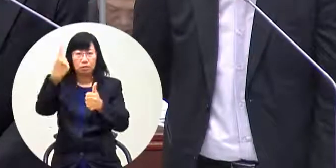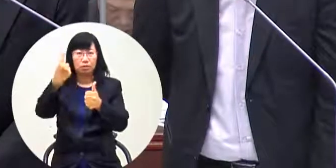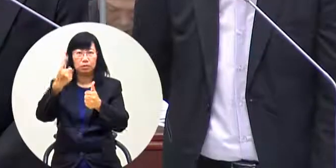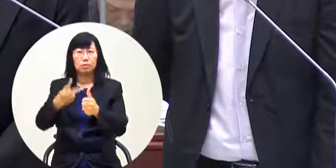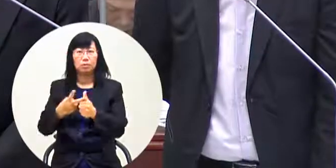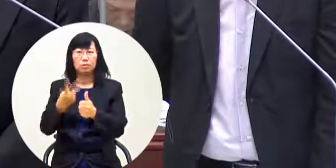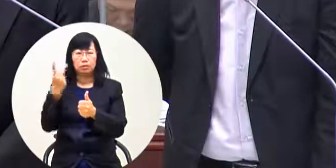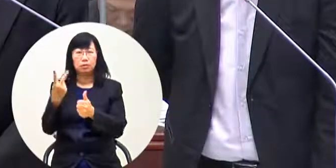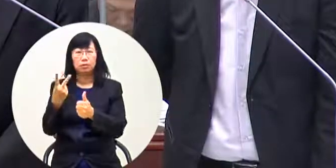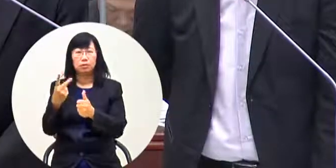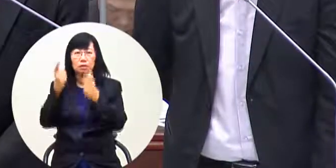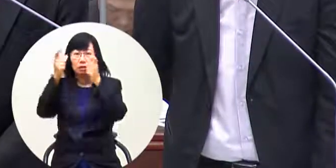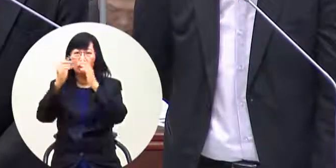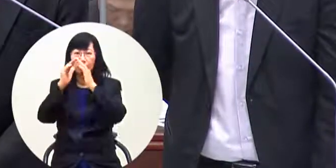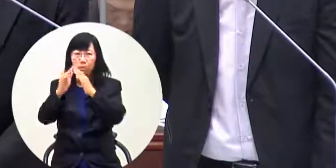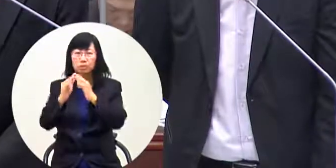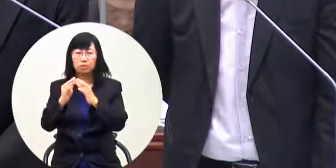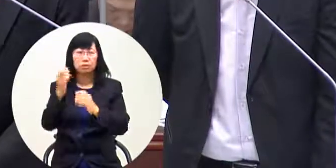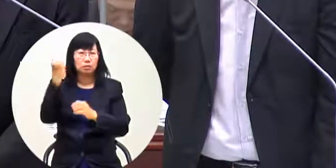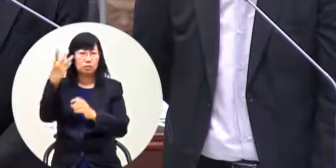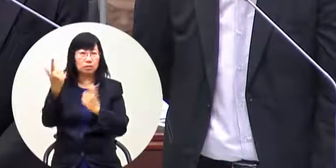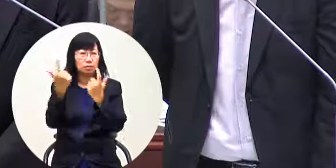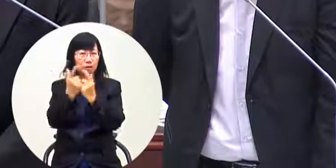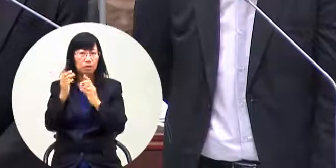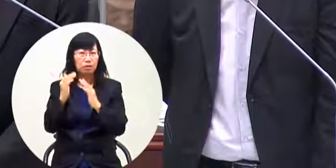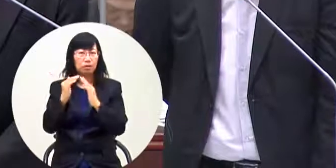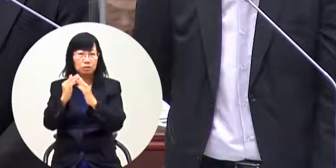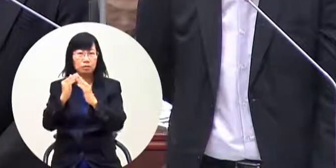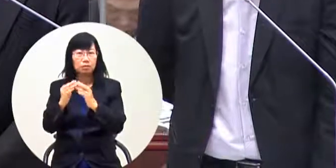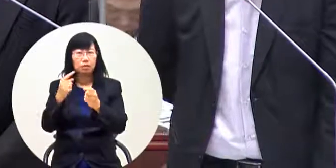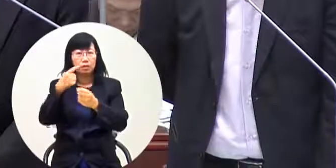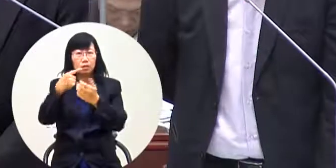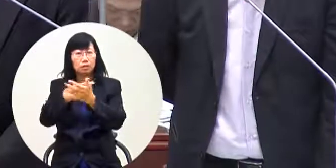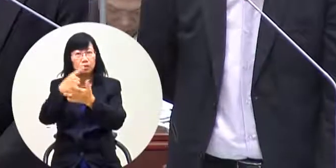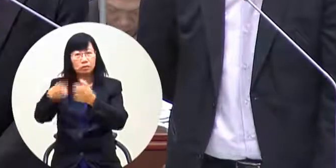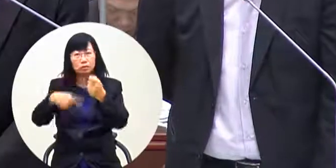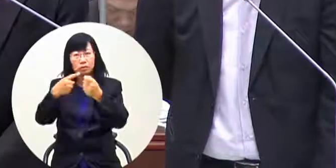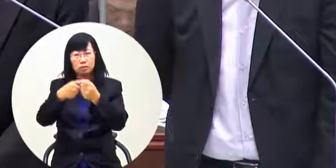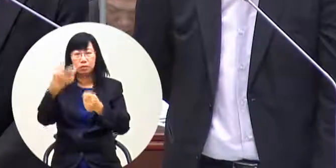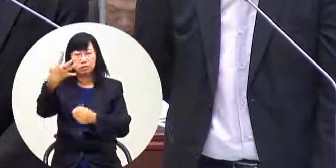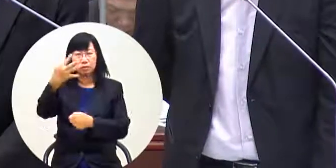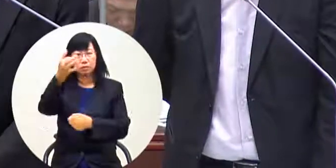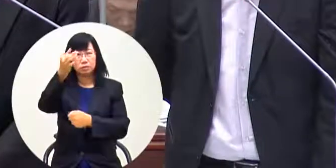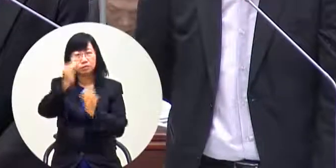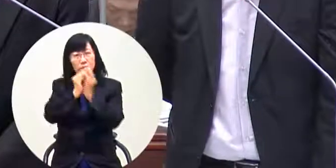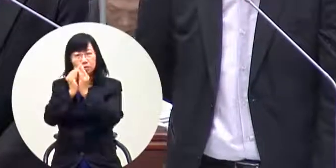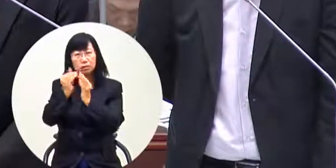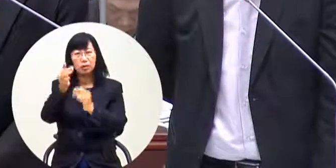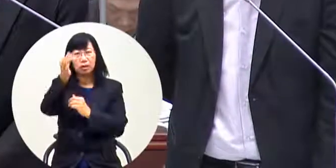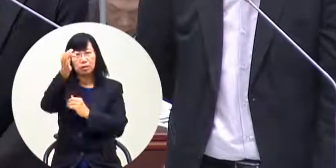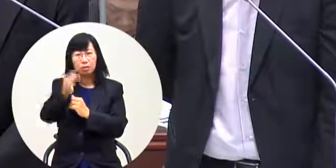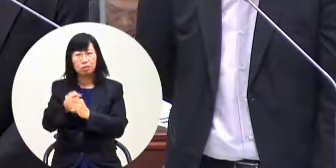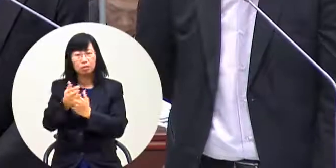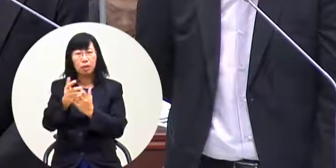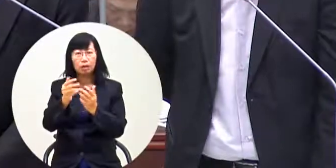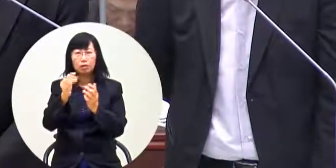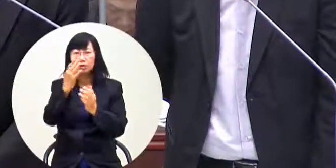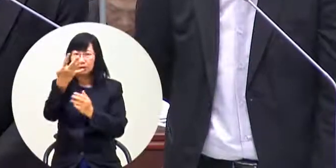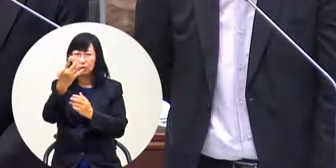北市，我们大概就是一年4兆的盈利事业销售额。那至于其他的，包含台中啊、桃园啊、台南，大